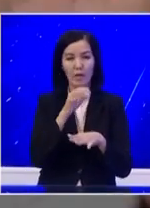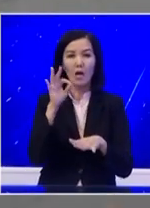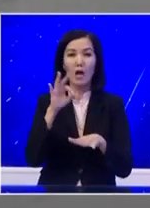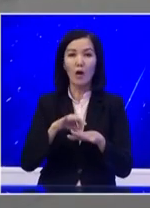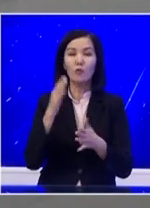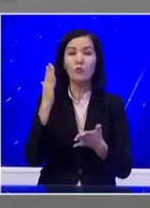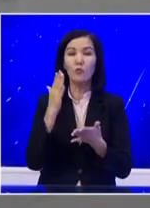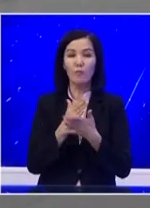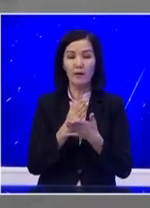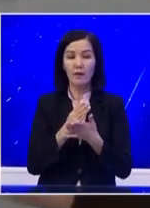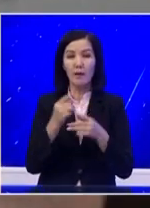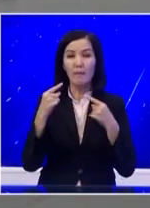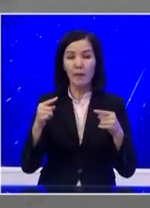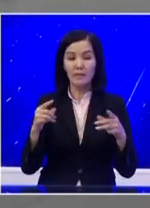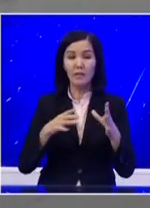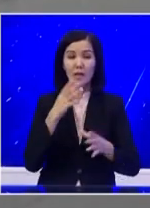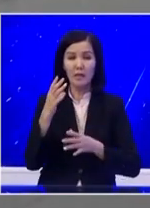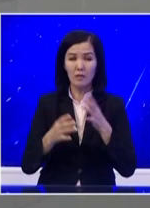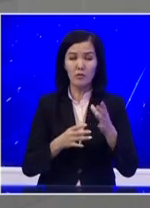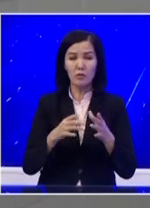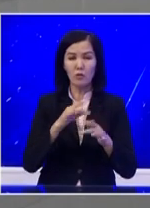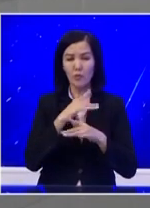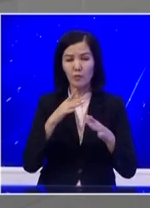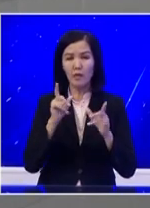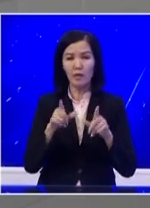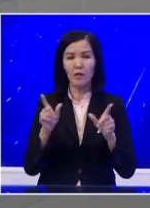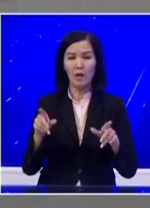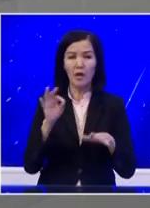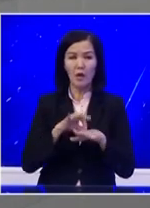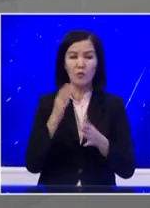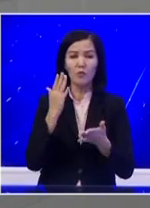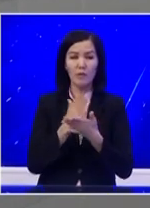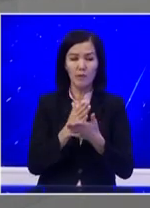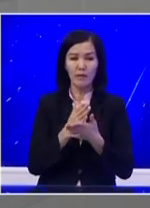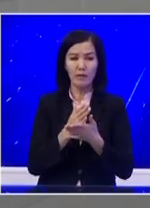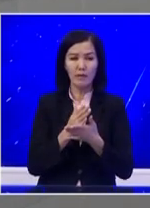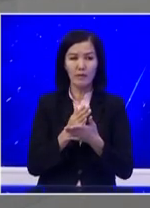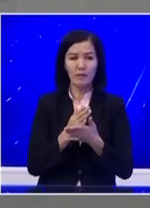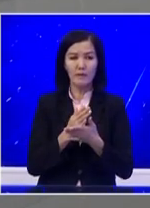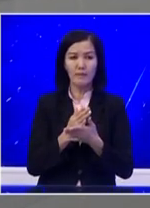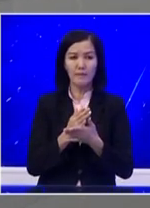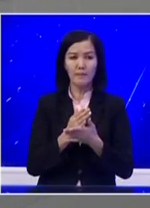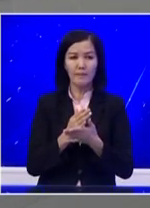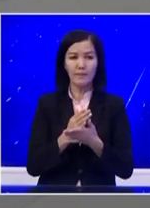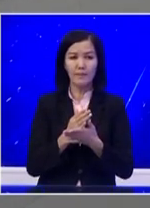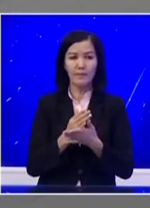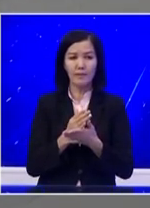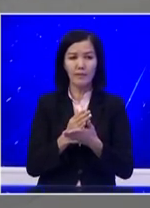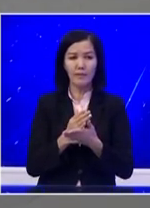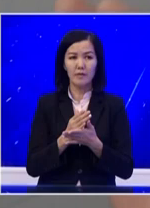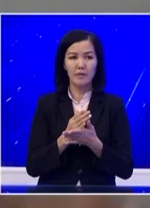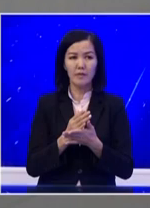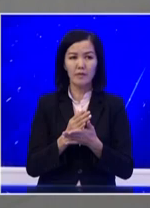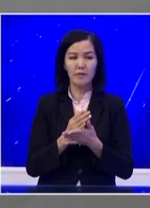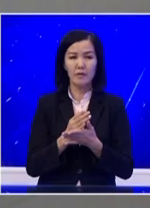басқа мемлекеттерде бар ғой, миллиондап шығып отыр. А бізді ондайға жіберген жоқ. Енді осы осымен